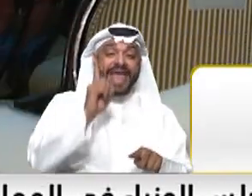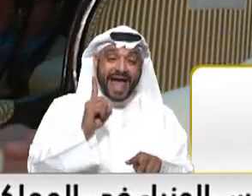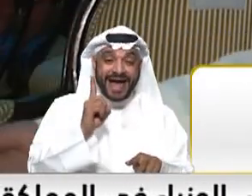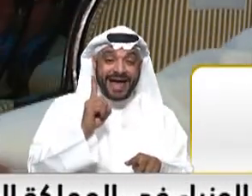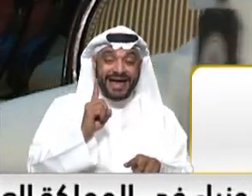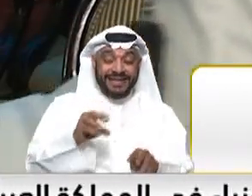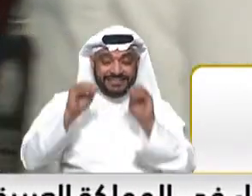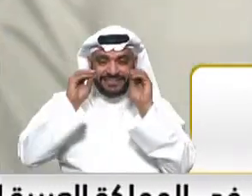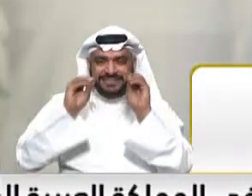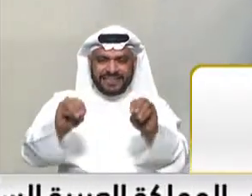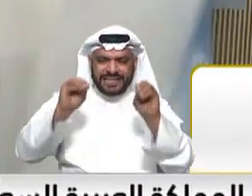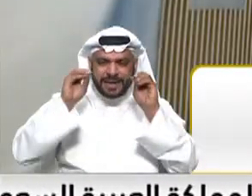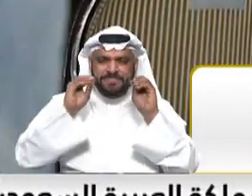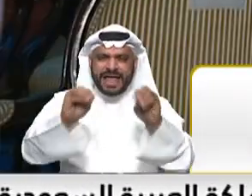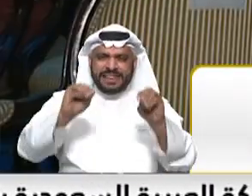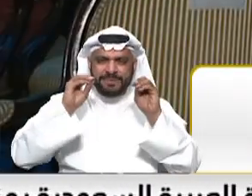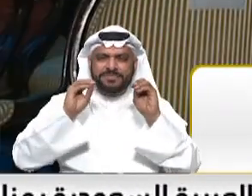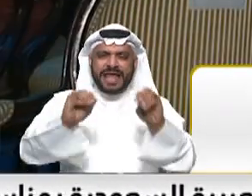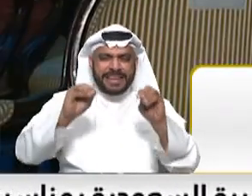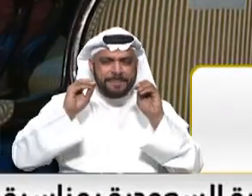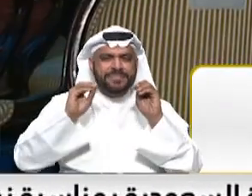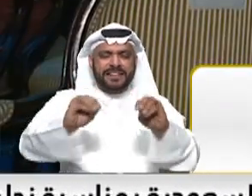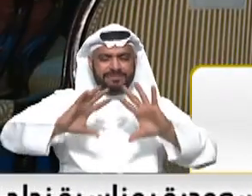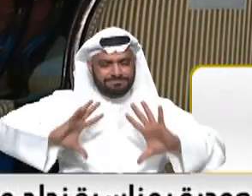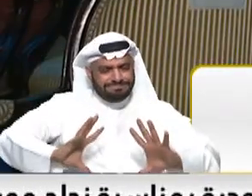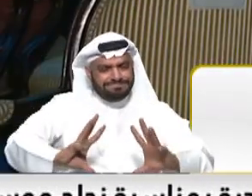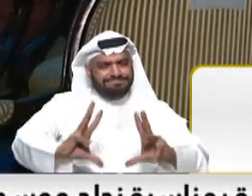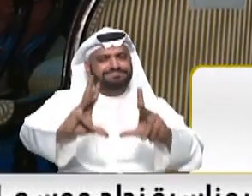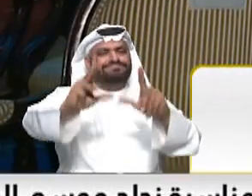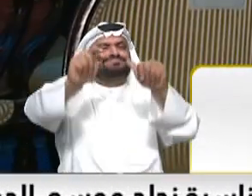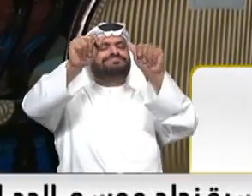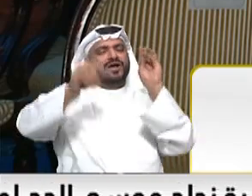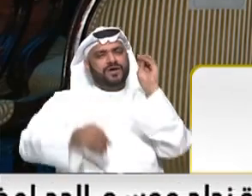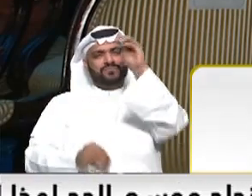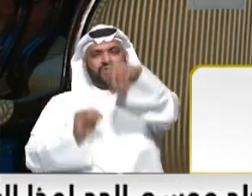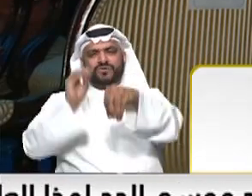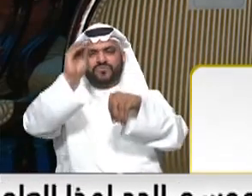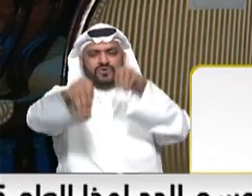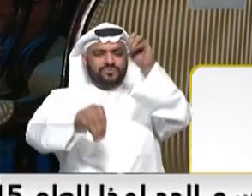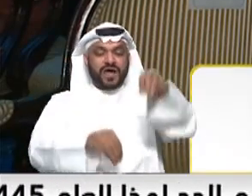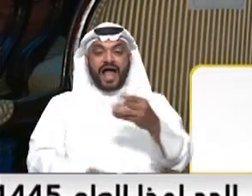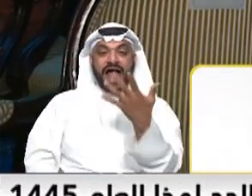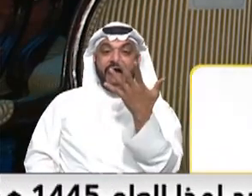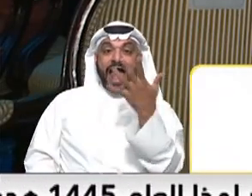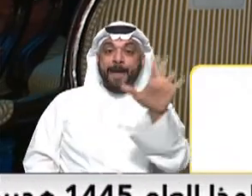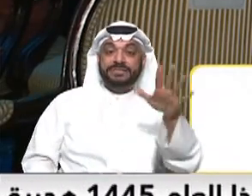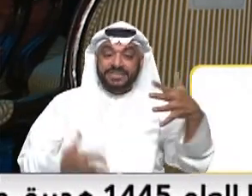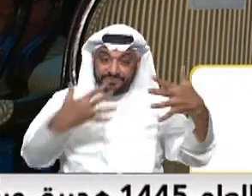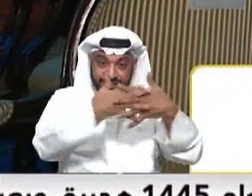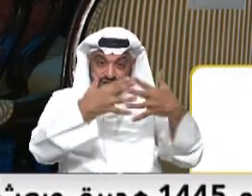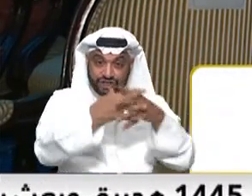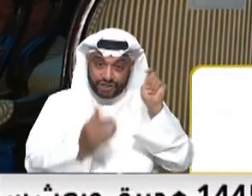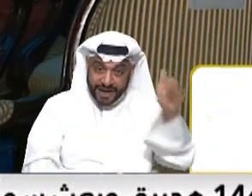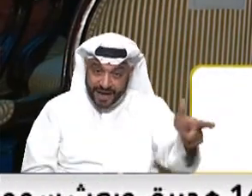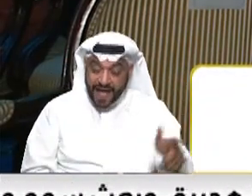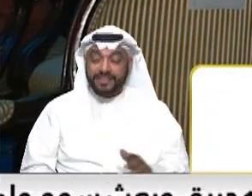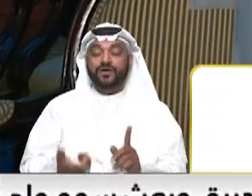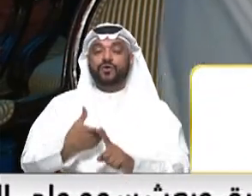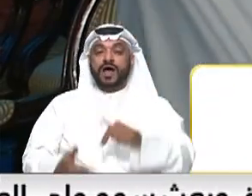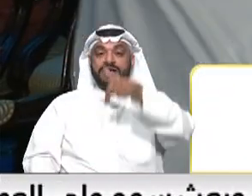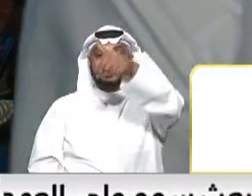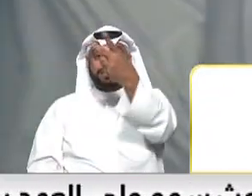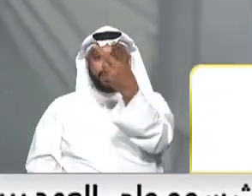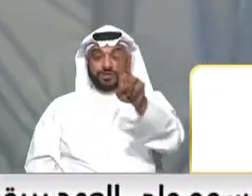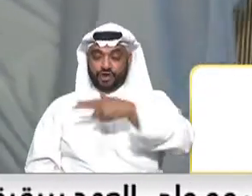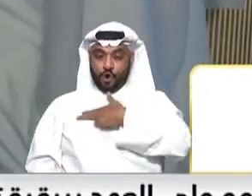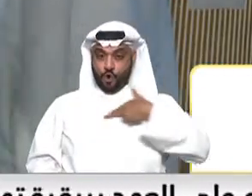الدفعة نسبة توظيف 100%، حيث تم فرز 50 منهم في القطاع الخاص، 26 في القطاع